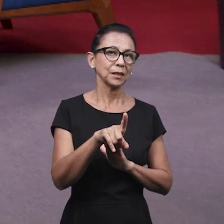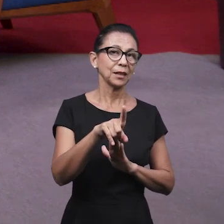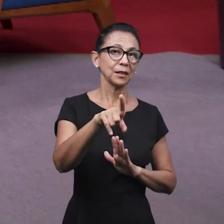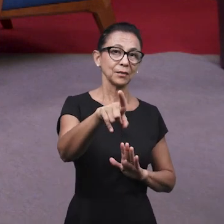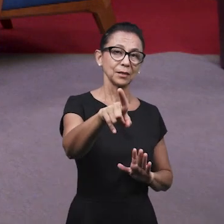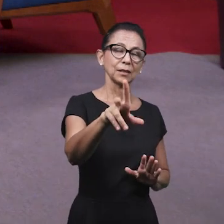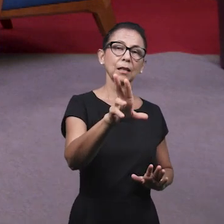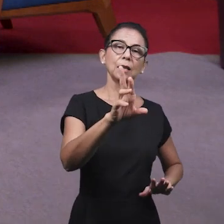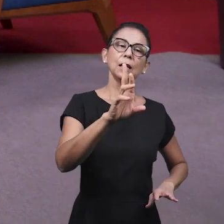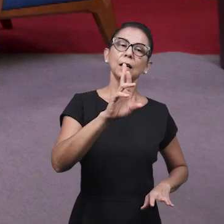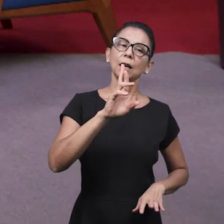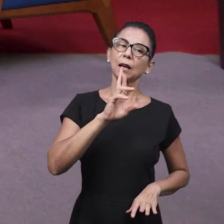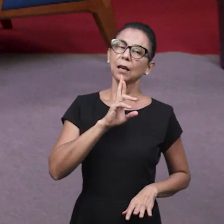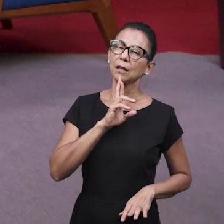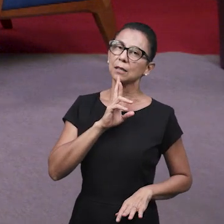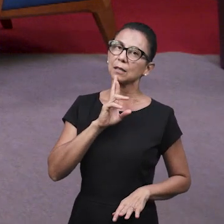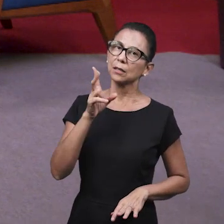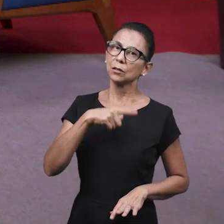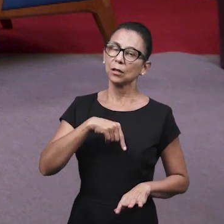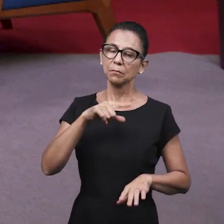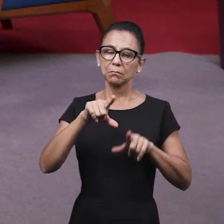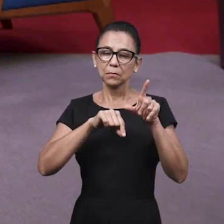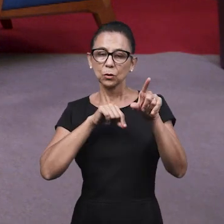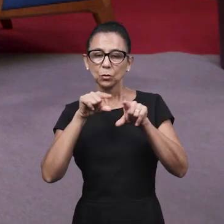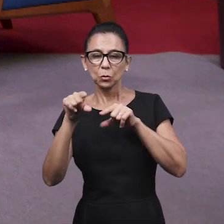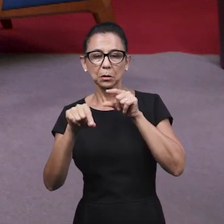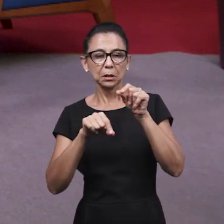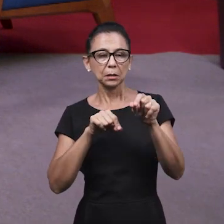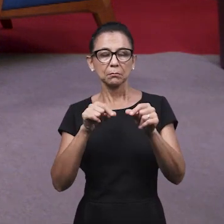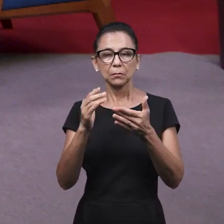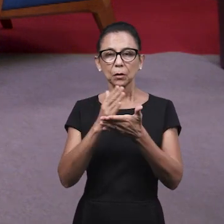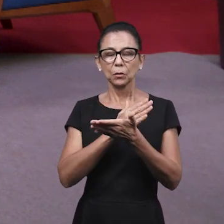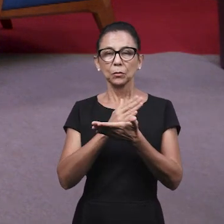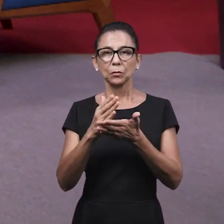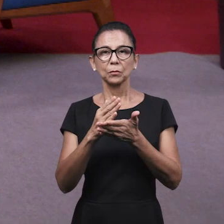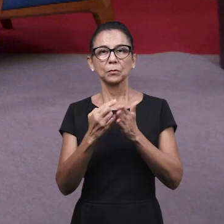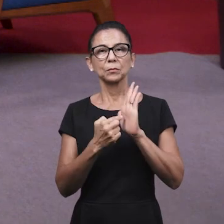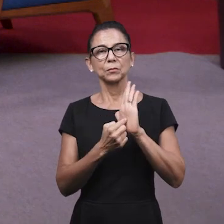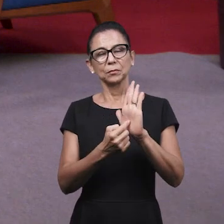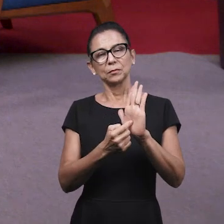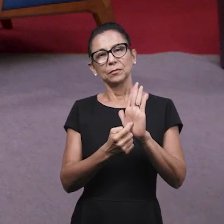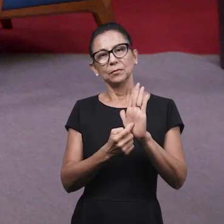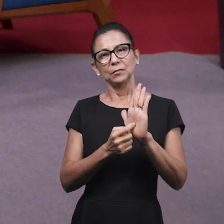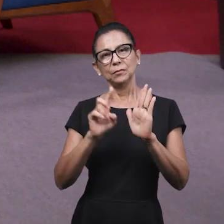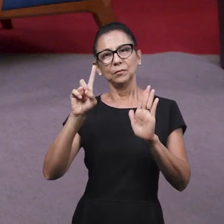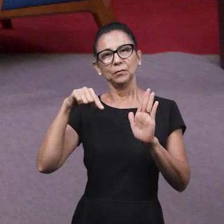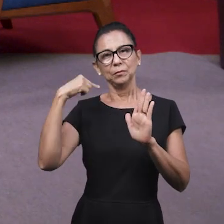faire quelques-unes pour pourrait apporter à la prochaine édition comme